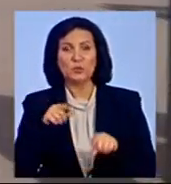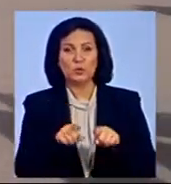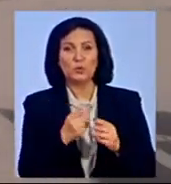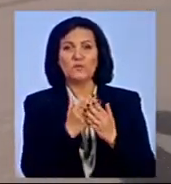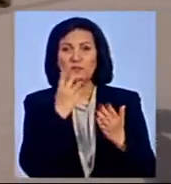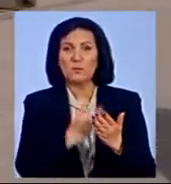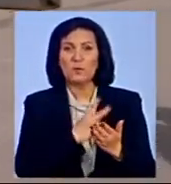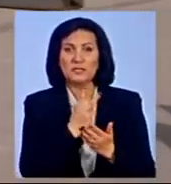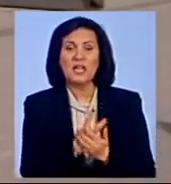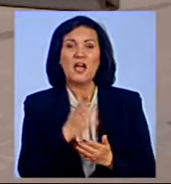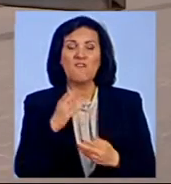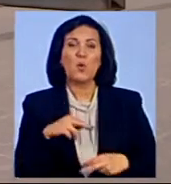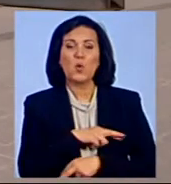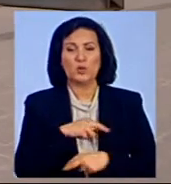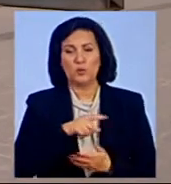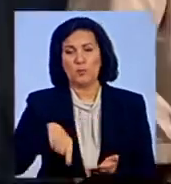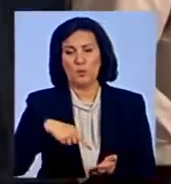виставку показали в угорському місті.